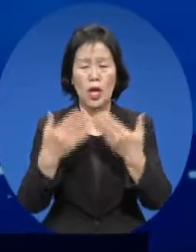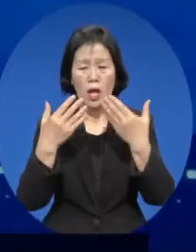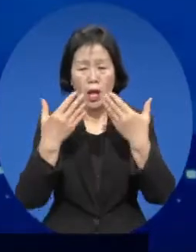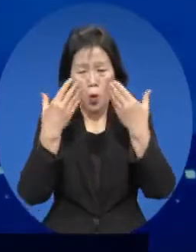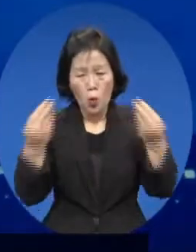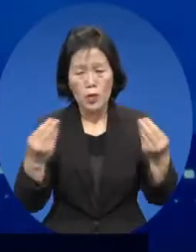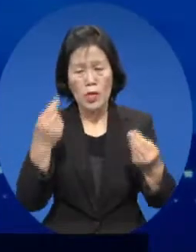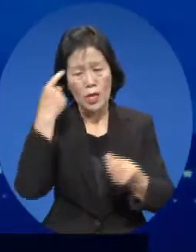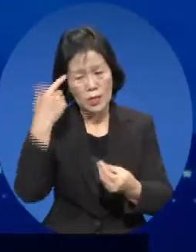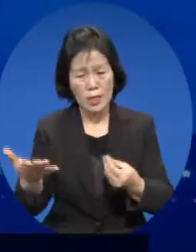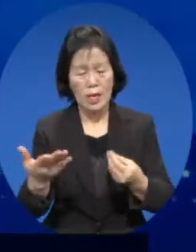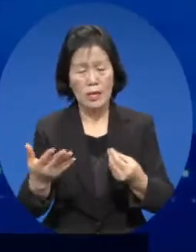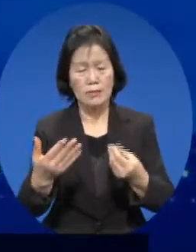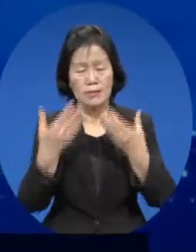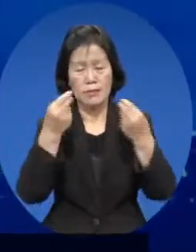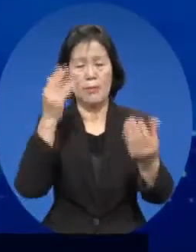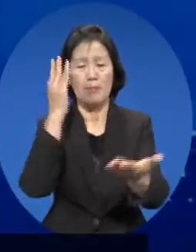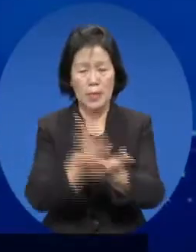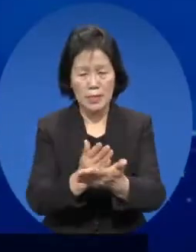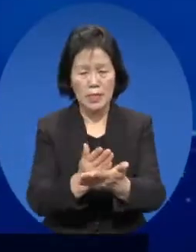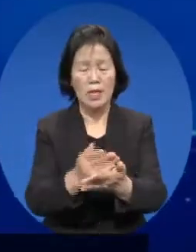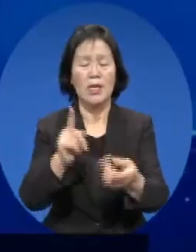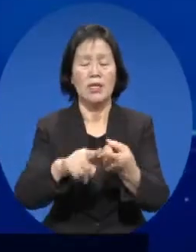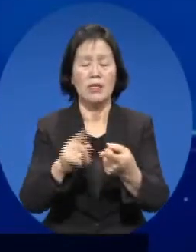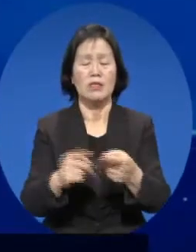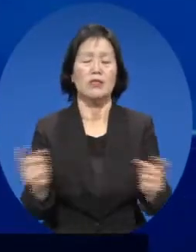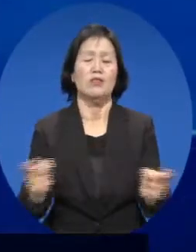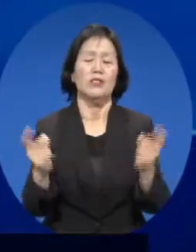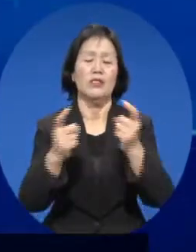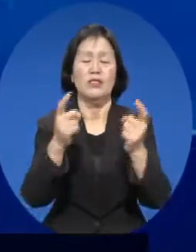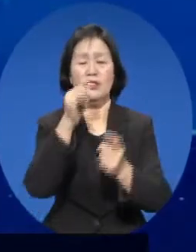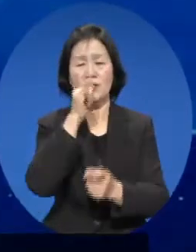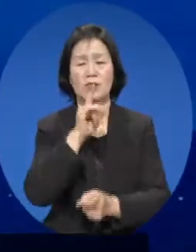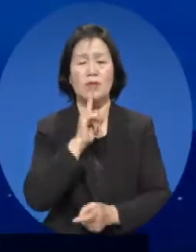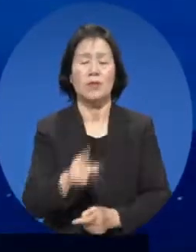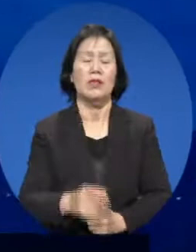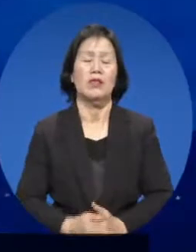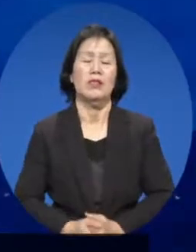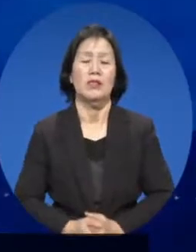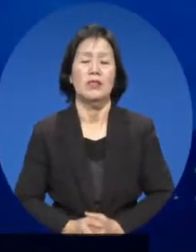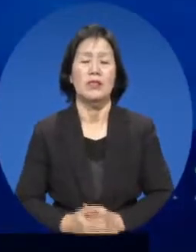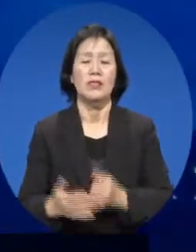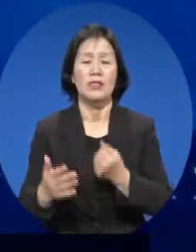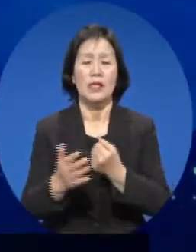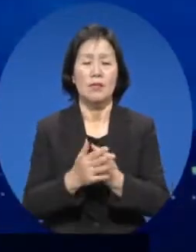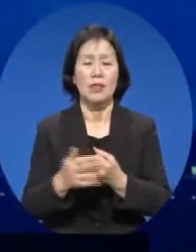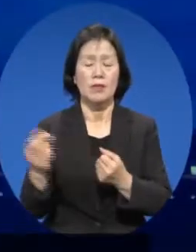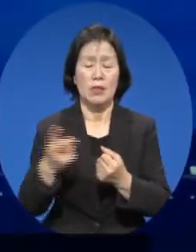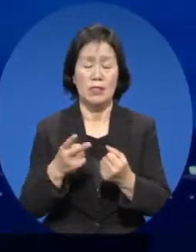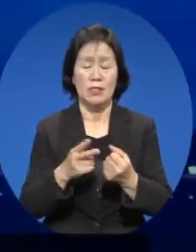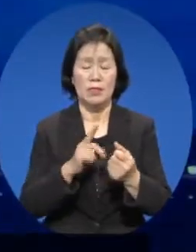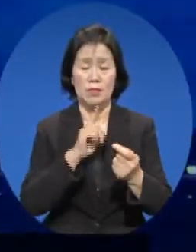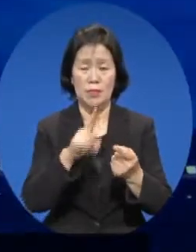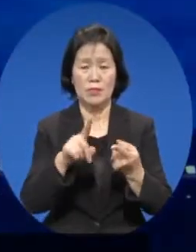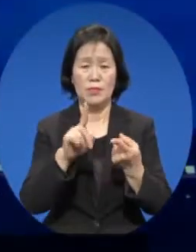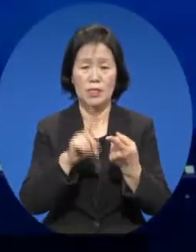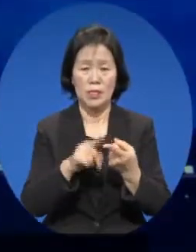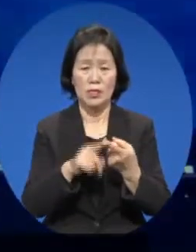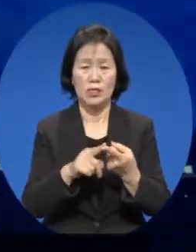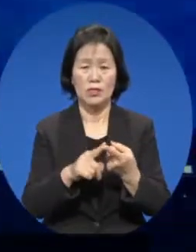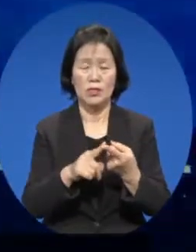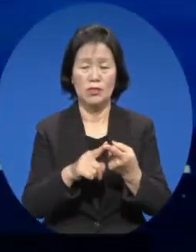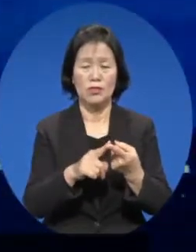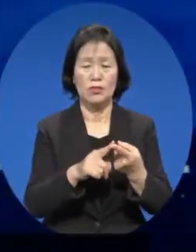비공개 할지를 놓고 설전이 더 많이 벌어 졌다 이런 얘기가 나오기도 합니다 그렇기 때문에 제가 방금 말씀드린 대로 두